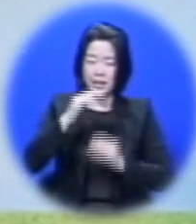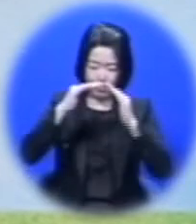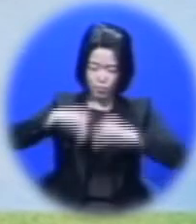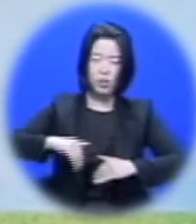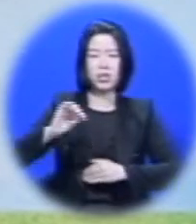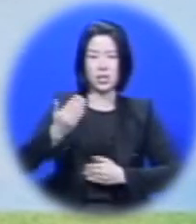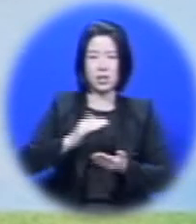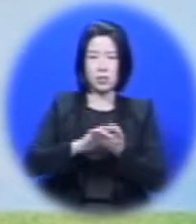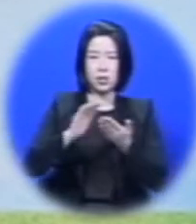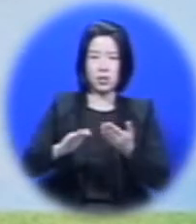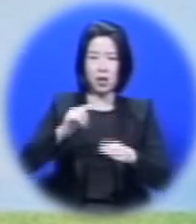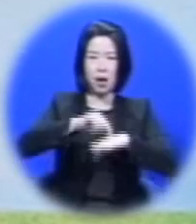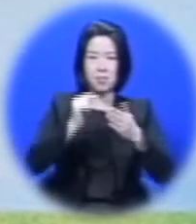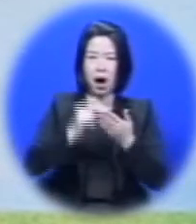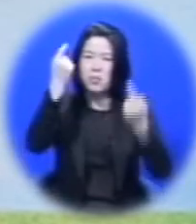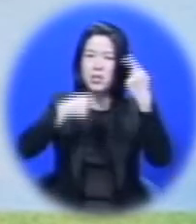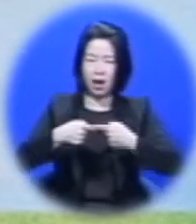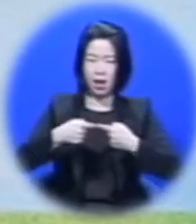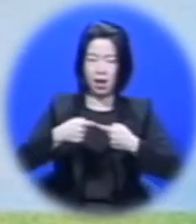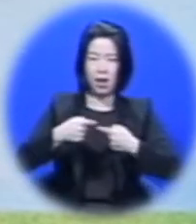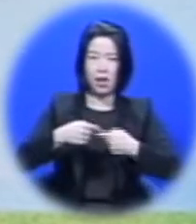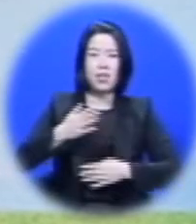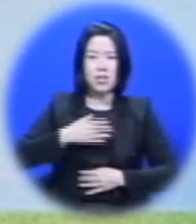무너집니다. 마음은 상하지요.